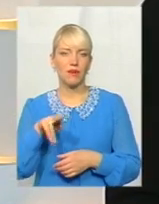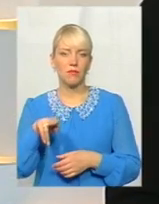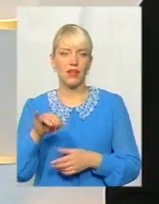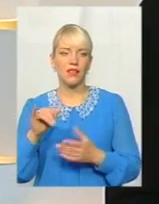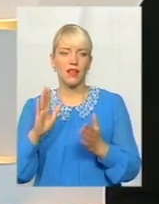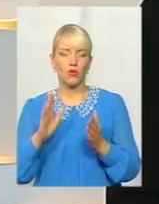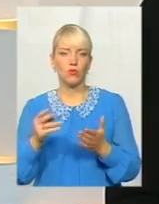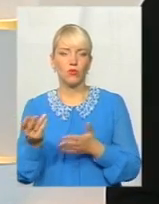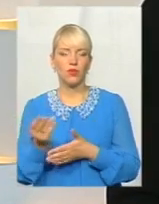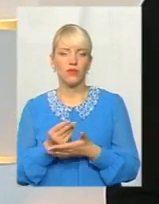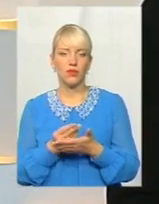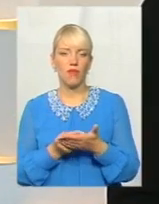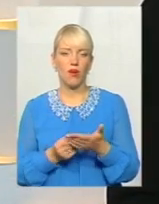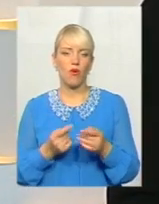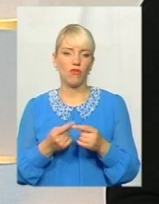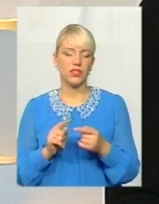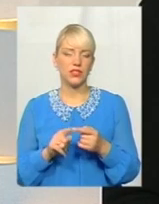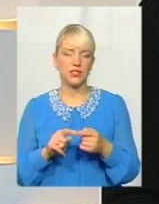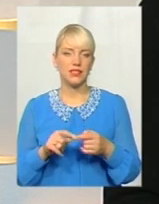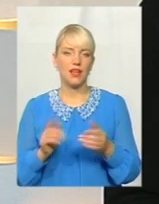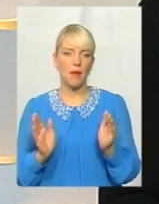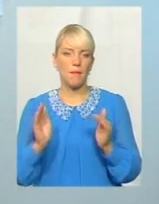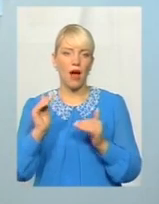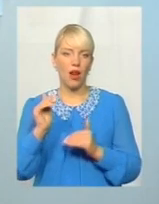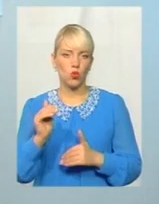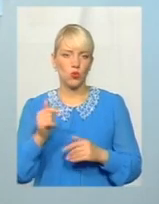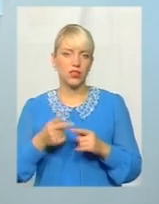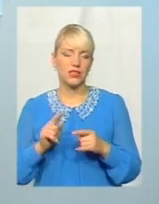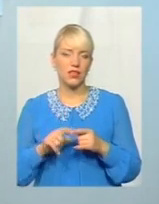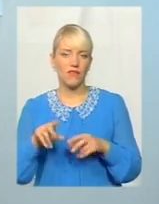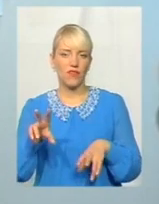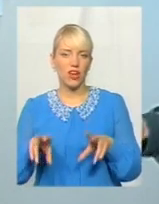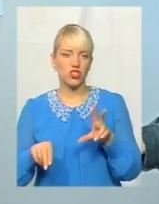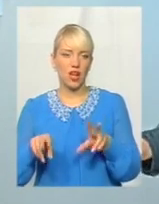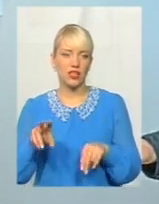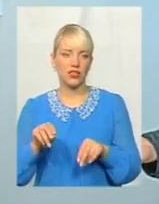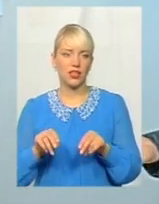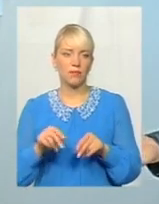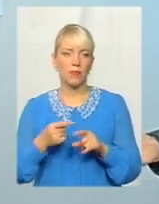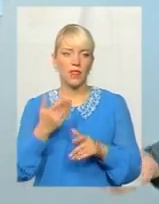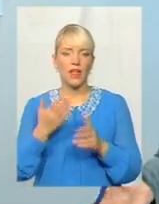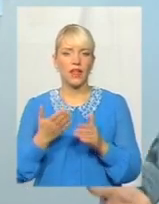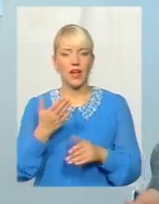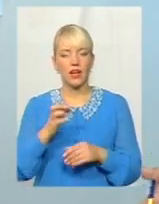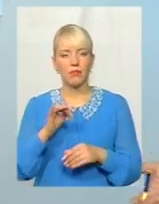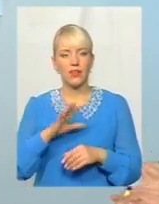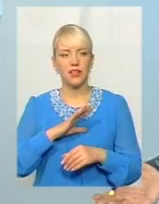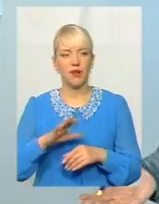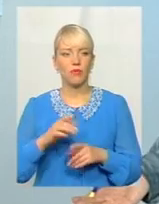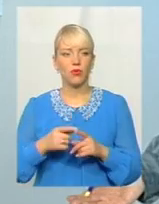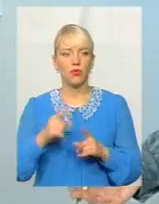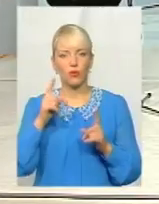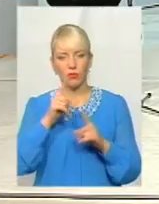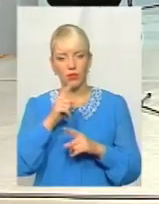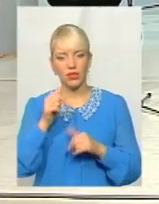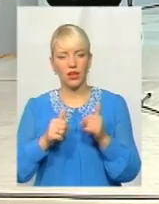будемо відмальовувати безпосередньо ці малюнки. Тобто це вже вважайте, що готово. Ну, якби такого міні-гранту не було, треба було б ту тисячу десь